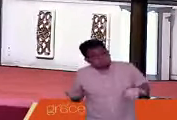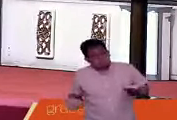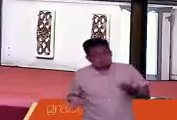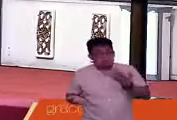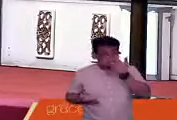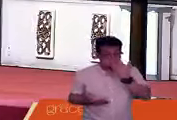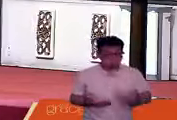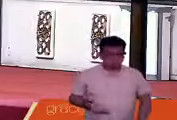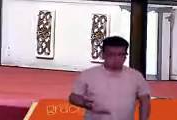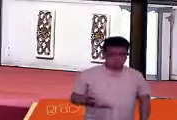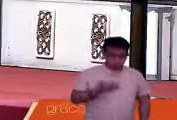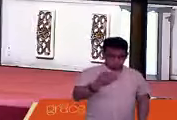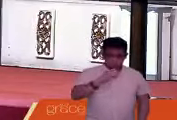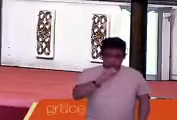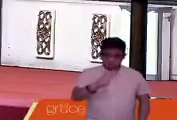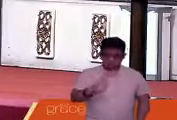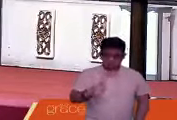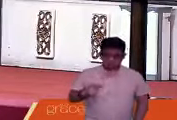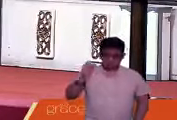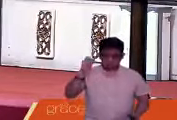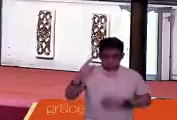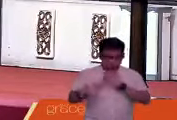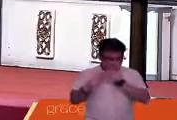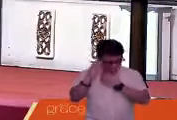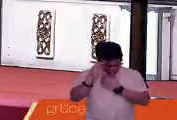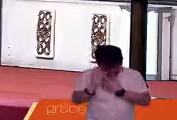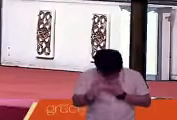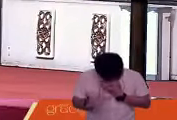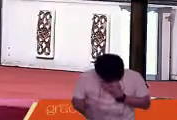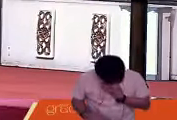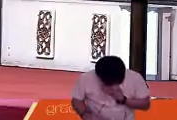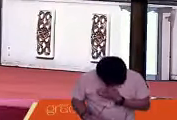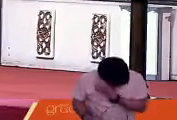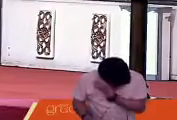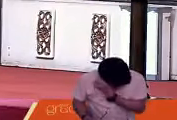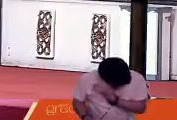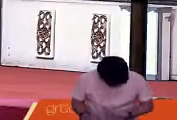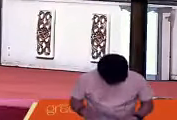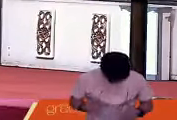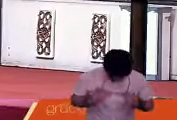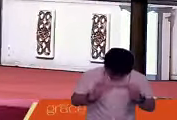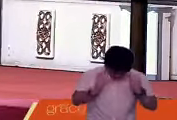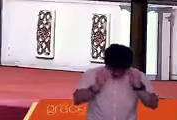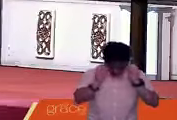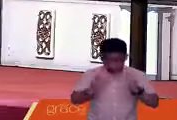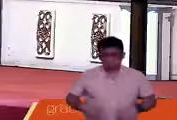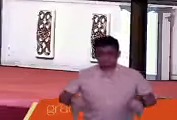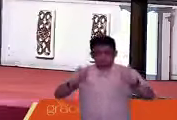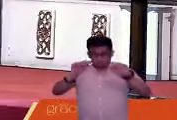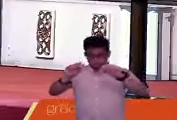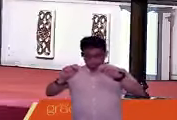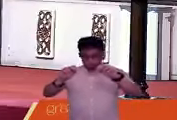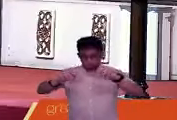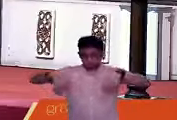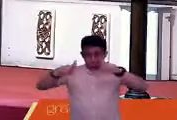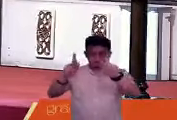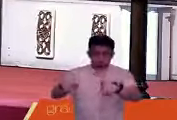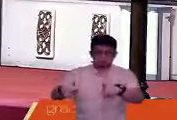ta sa Romans chapter 3 verse 11, nobody understand. Ha? Nobody seek after God. Wala ka